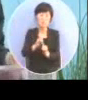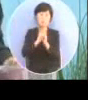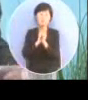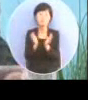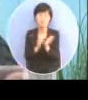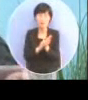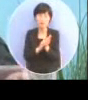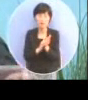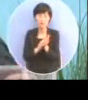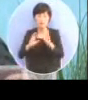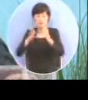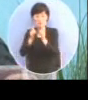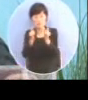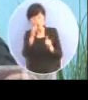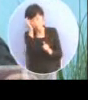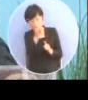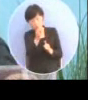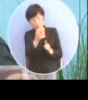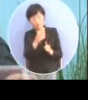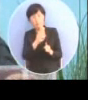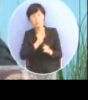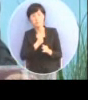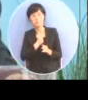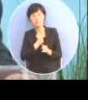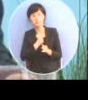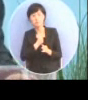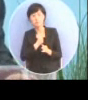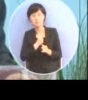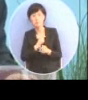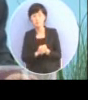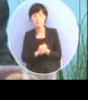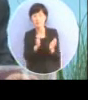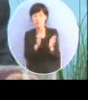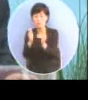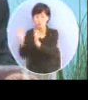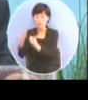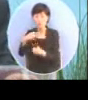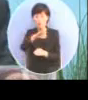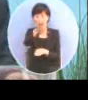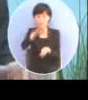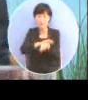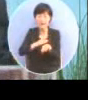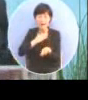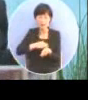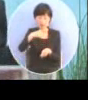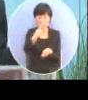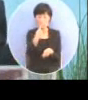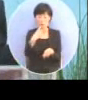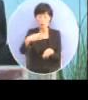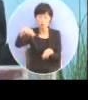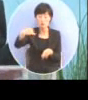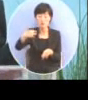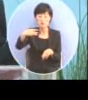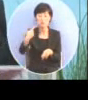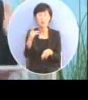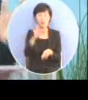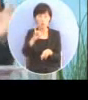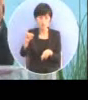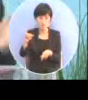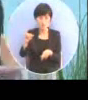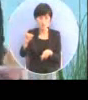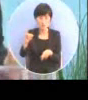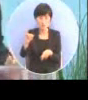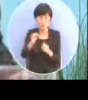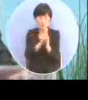사람들 충격받았어요. Và hầu như mọi người trên thế giới đều sốc về vụ đó. 마찬가지로 톨스토이 같은 사람은 글 써서 전 세계 유명한